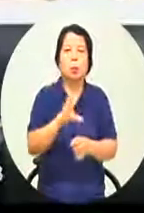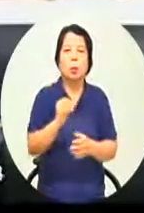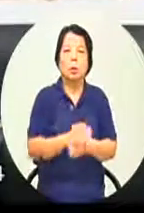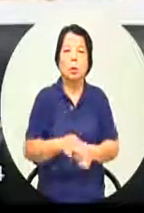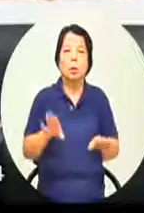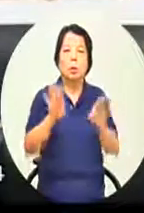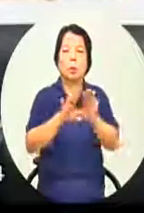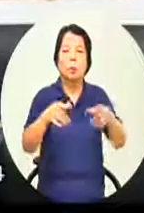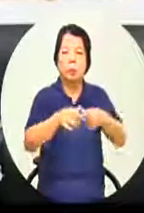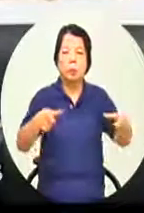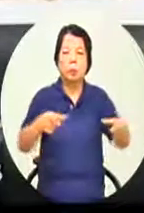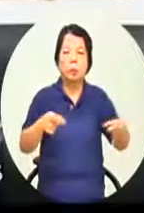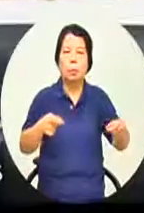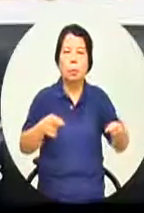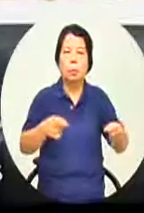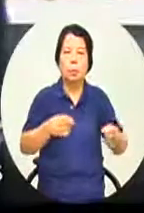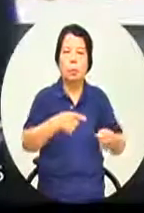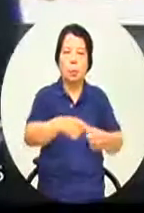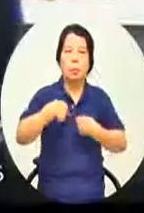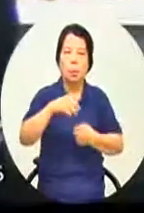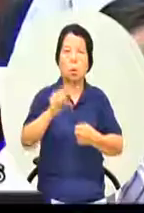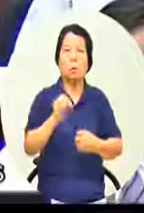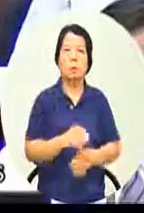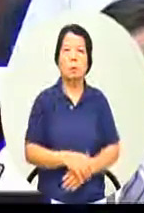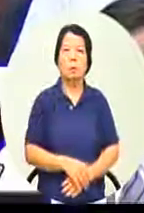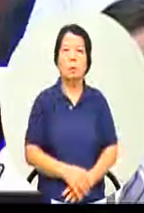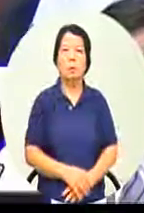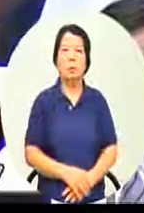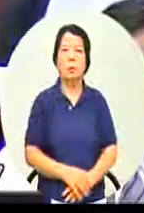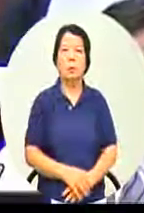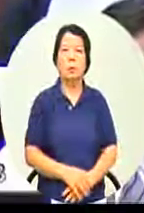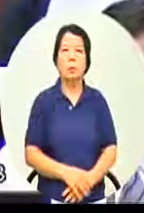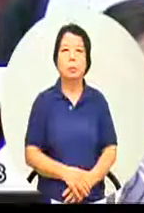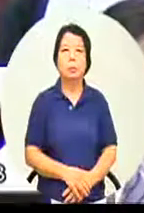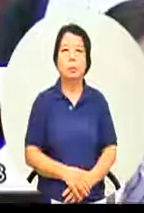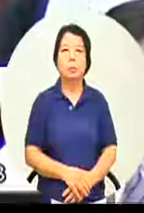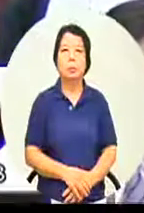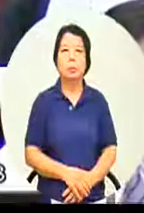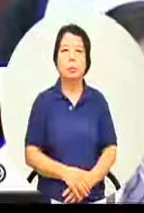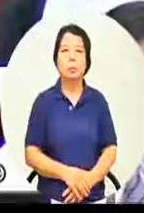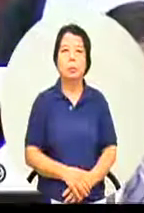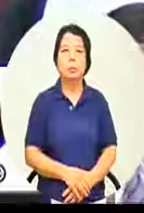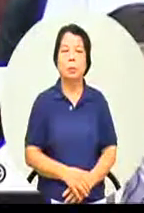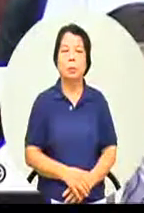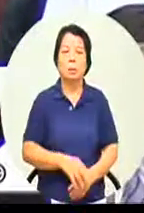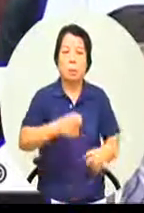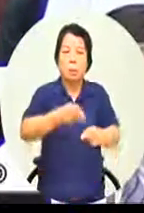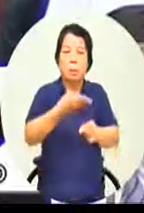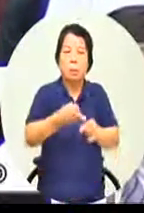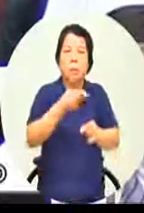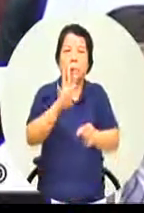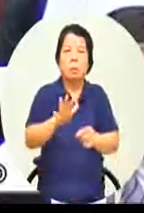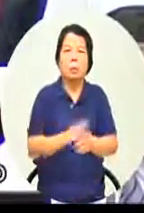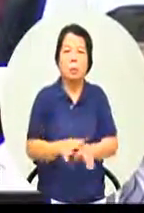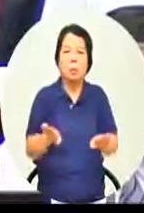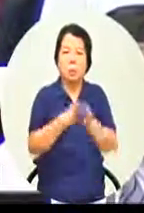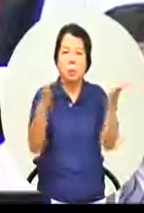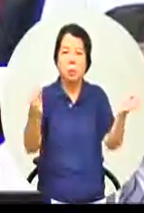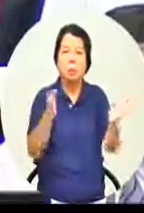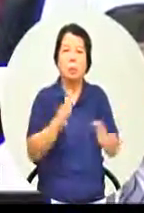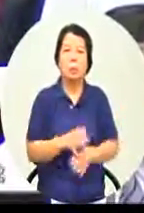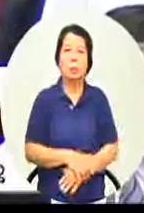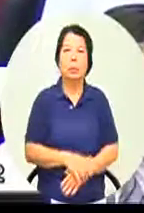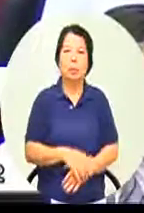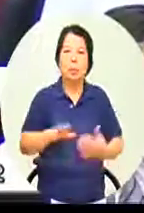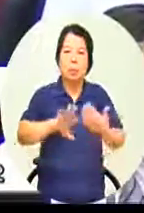票收入？那有没有跟 门票收入跟议员报告？不好意思，给我一点时间说明。沙雕的部分是开放进入。 我只问